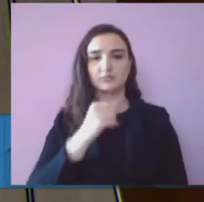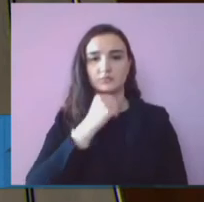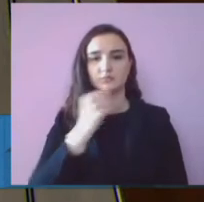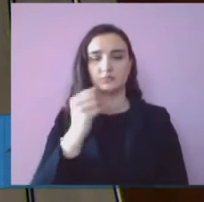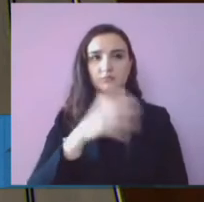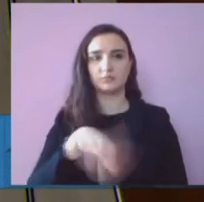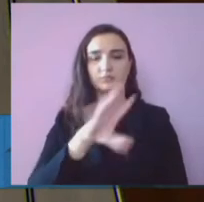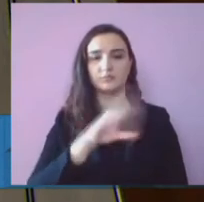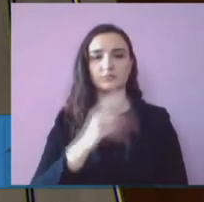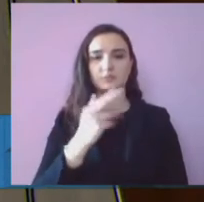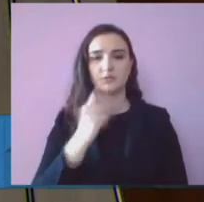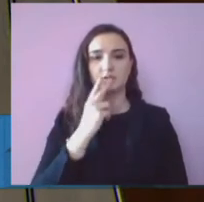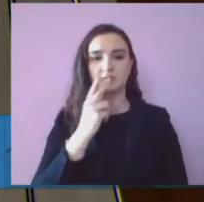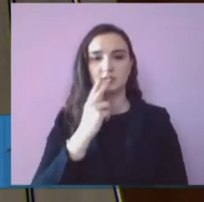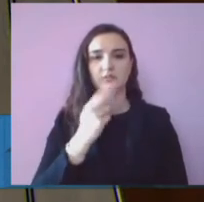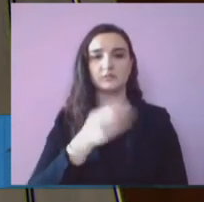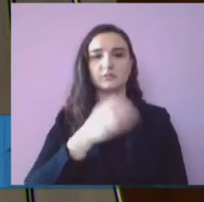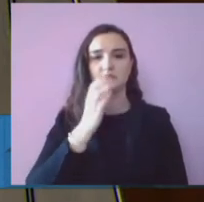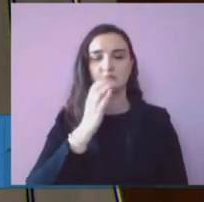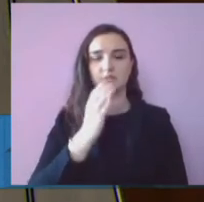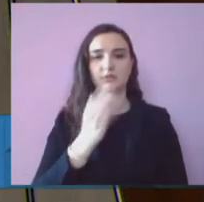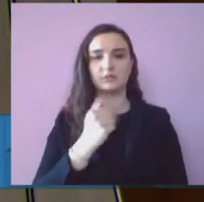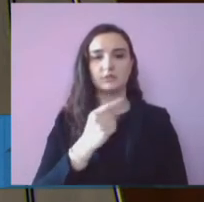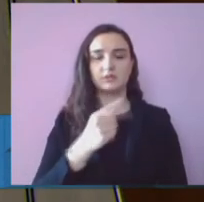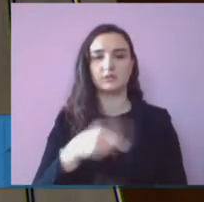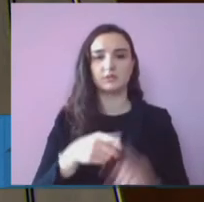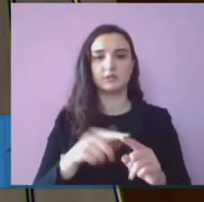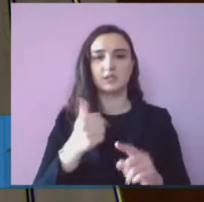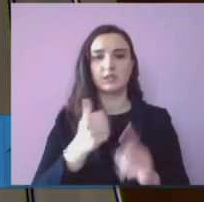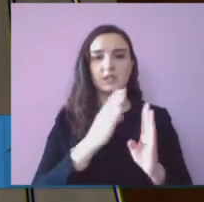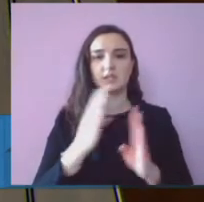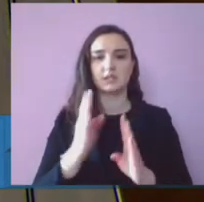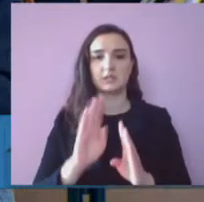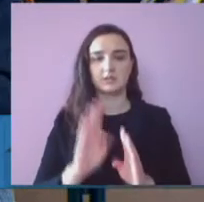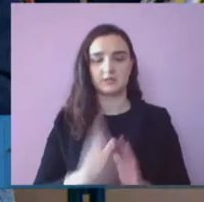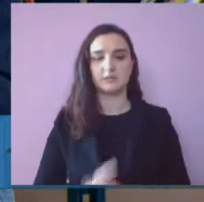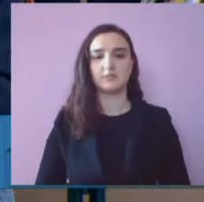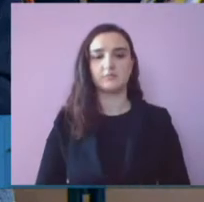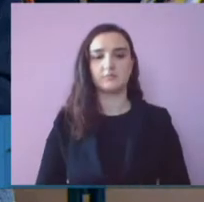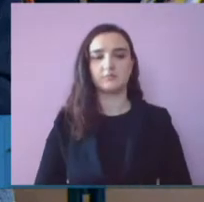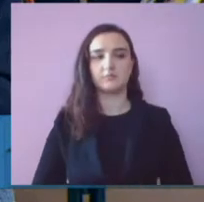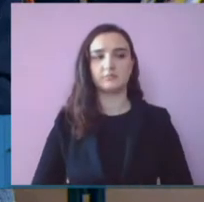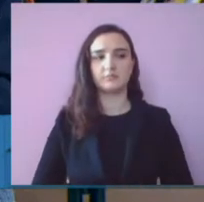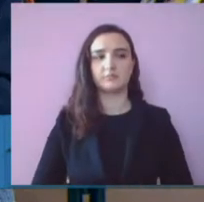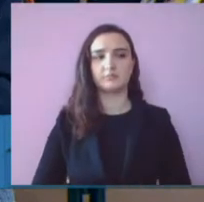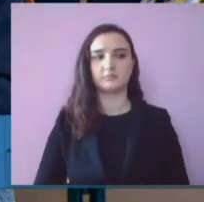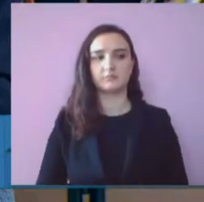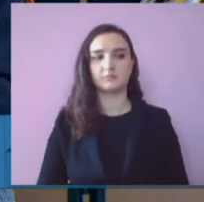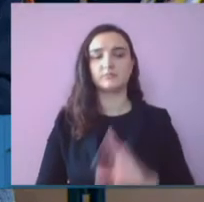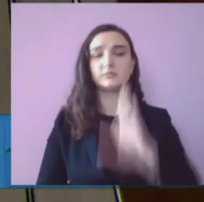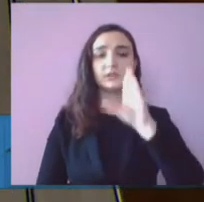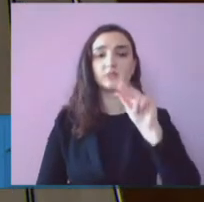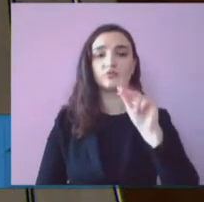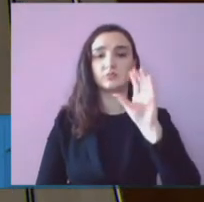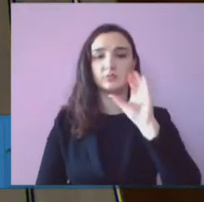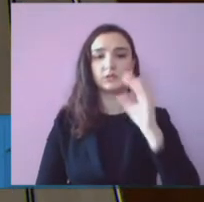დიახ ეწევიან, დიახ სვამენ და არც ისე კარგად იქცევიან მე. თავისთავად. დილამშვიდობისა გისმენთ.